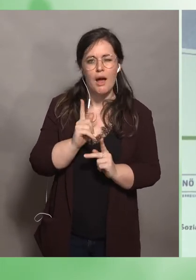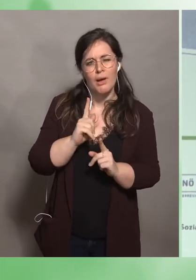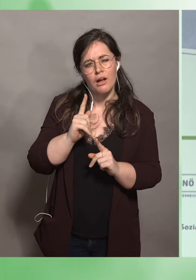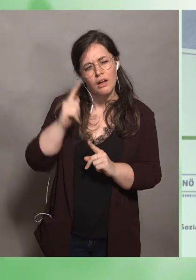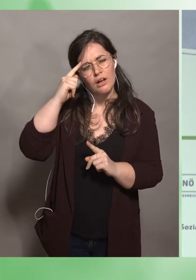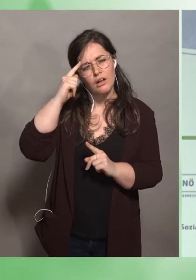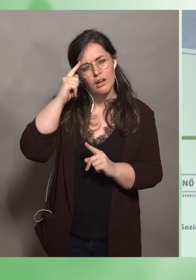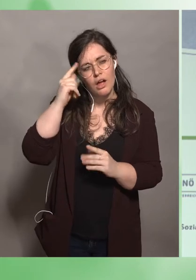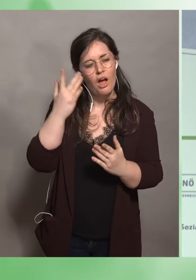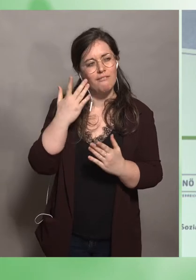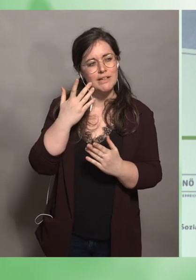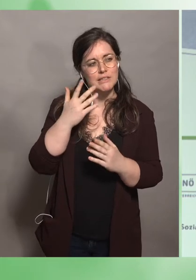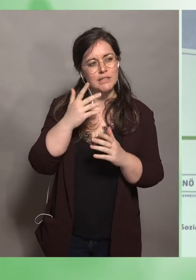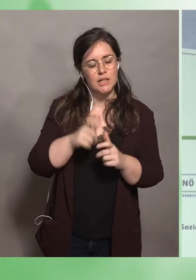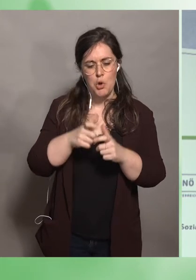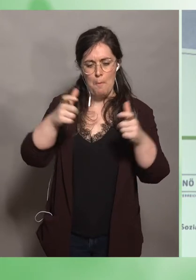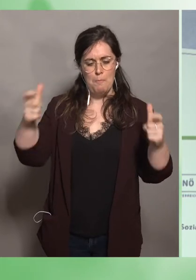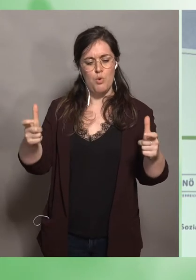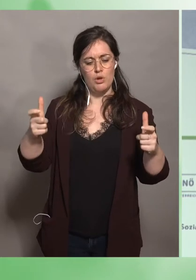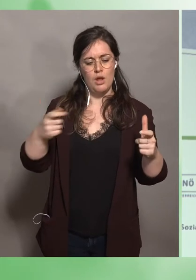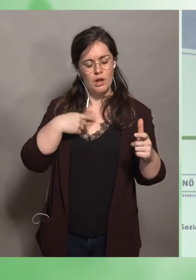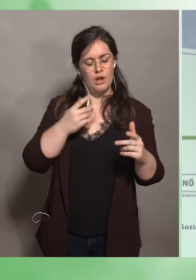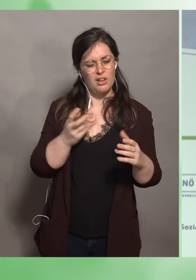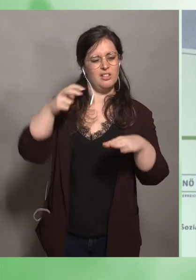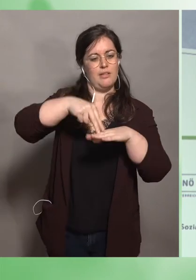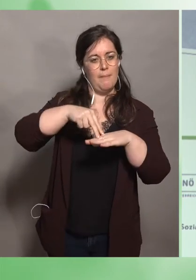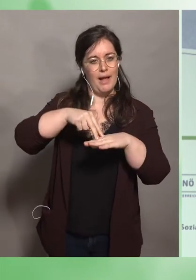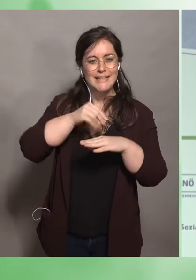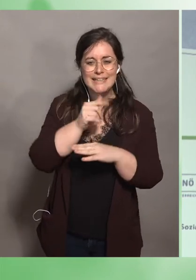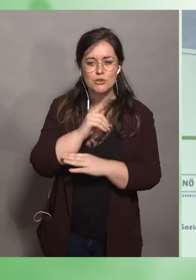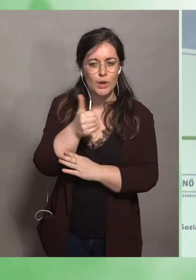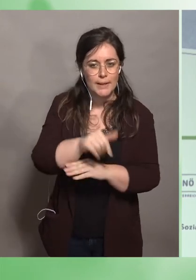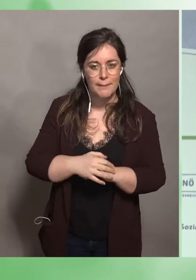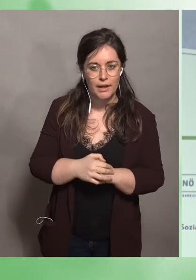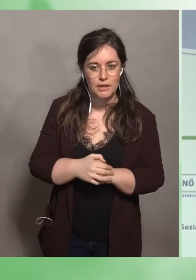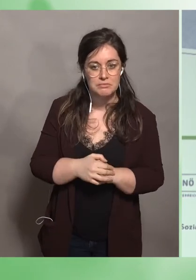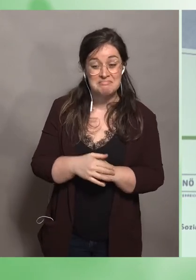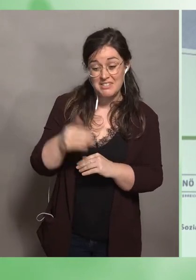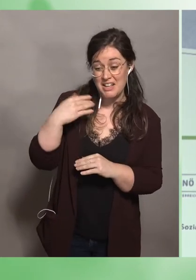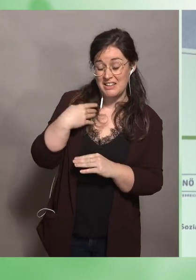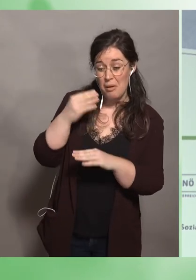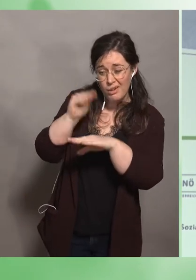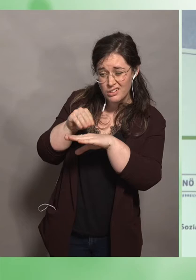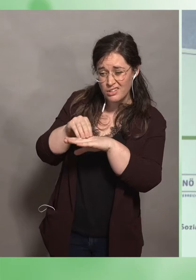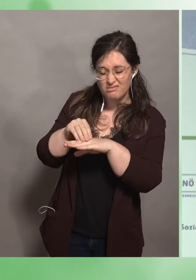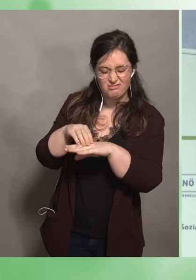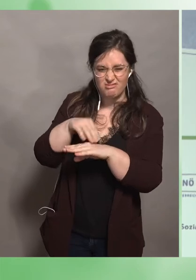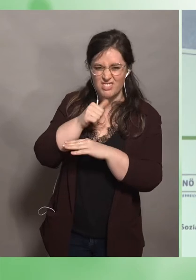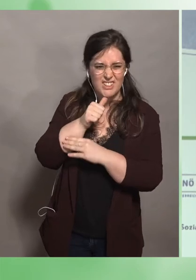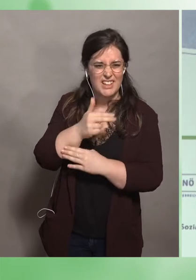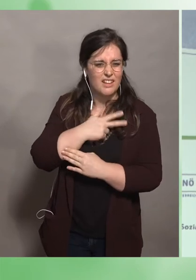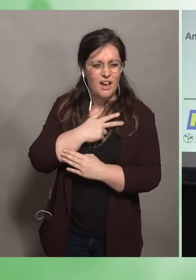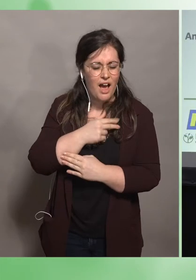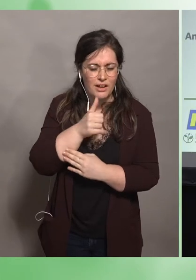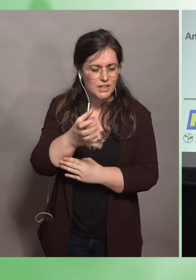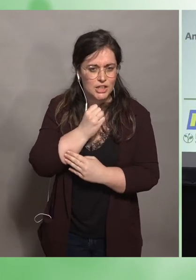ist, wenn ich auch am Podium stehe und nicht nur einfach nur dabei bin? Und eigentlich hätte man damals sagen müssen, junger Mann, das ist komplett unrealistisch. Und vielleicht